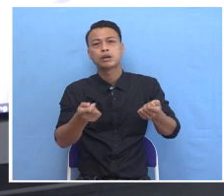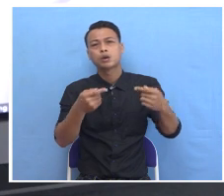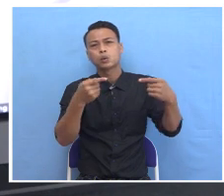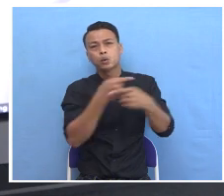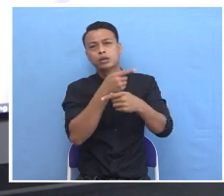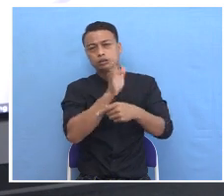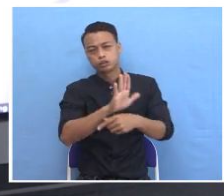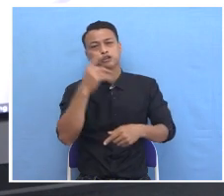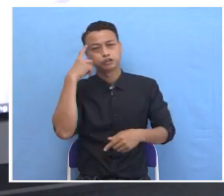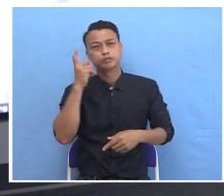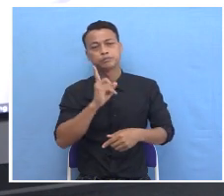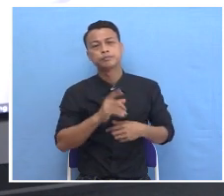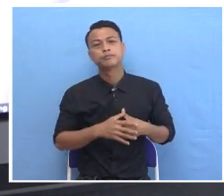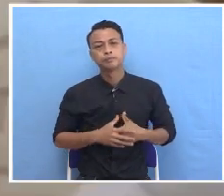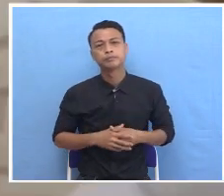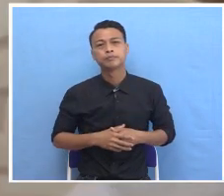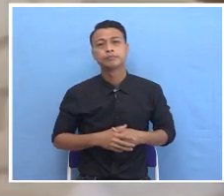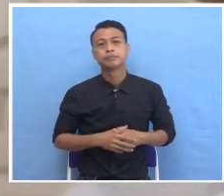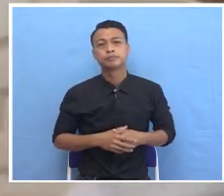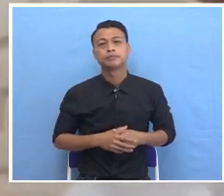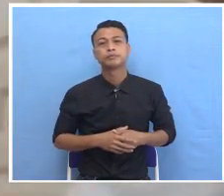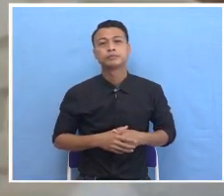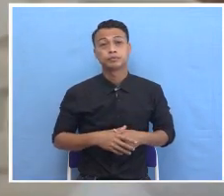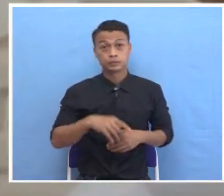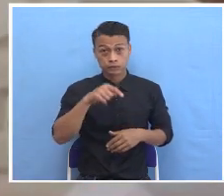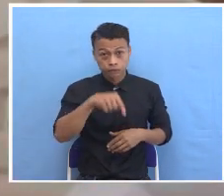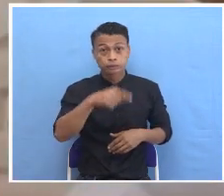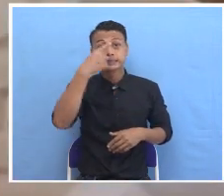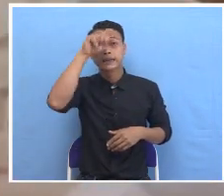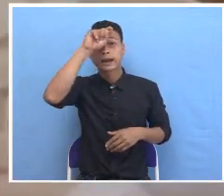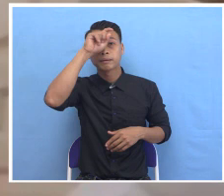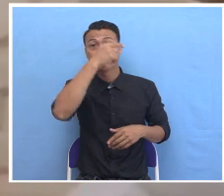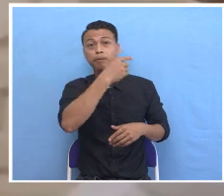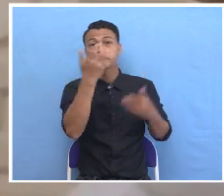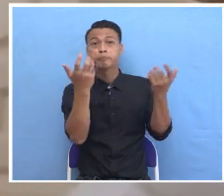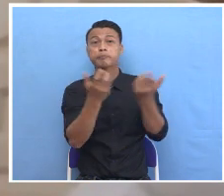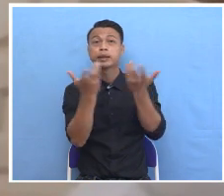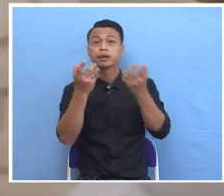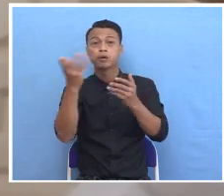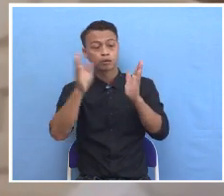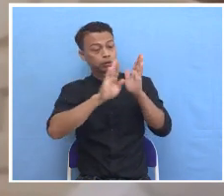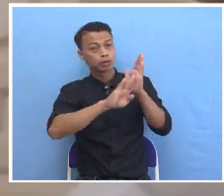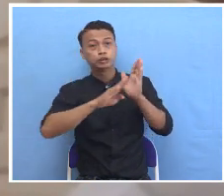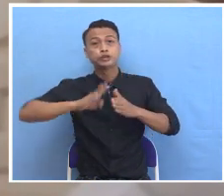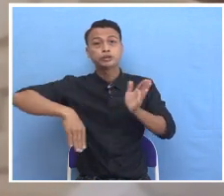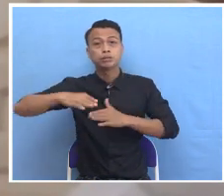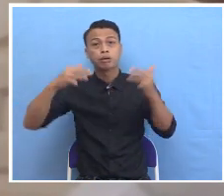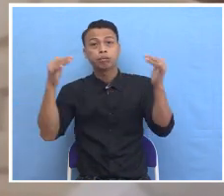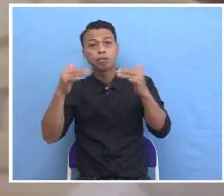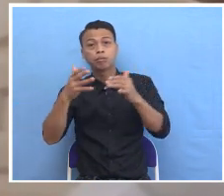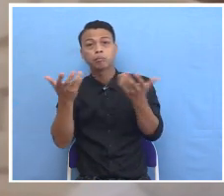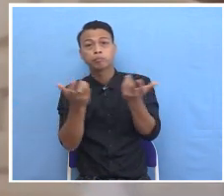the Lugano Ego, a general Yusara. A cool Alario, a chin, the Kaima Pinera Kesari, who a Shinama